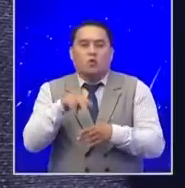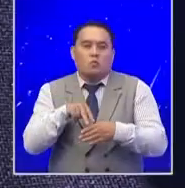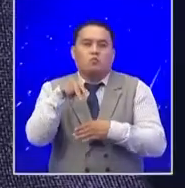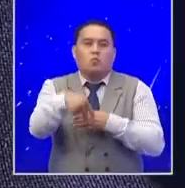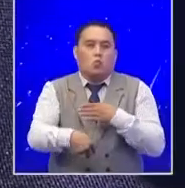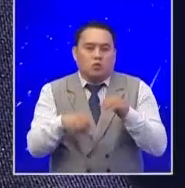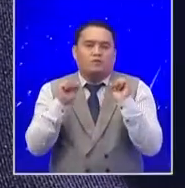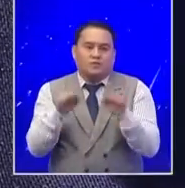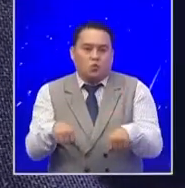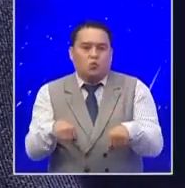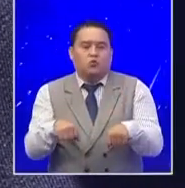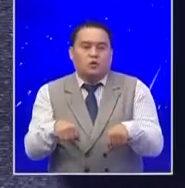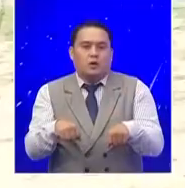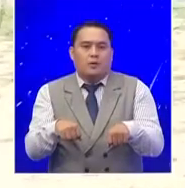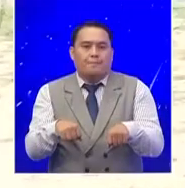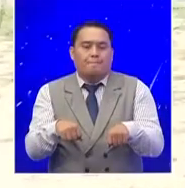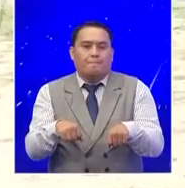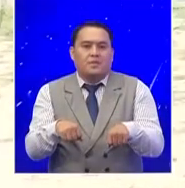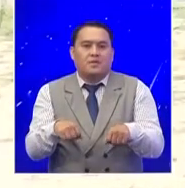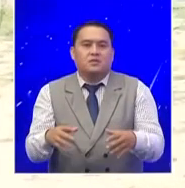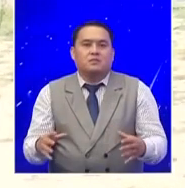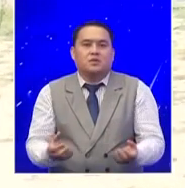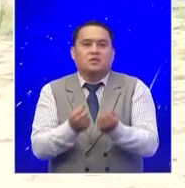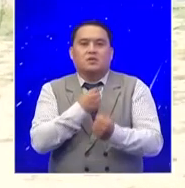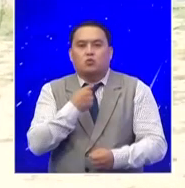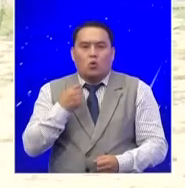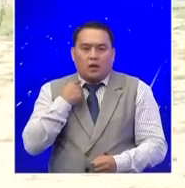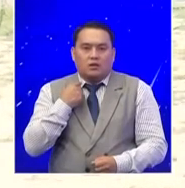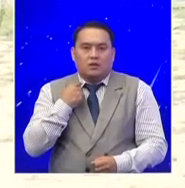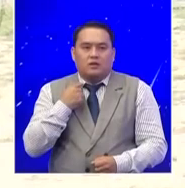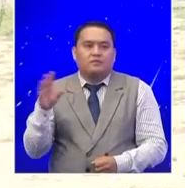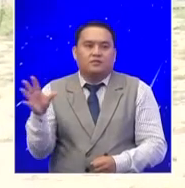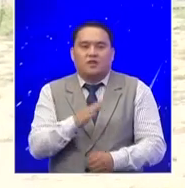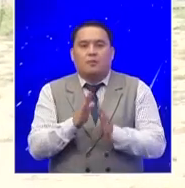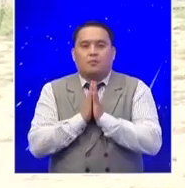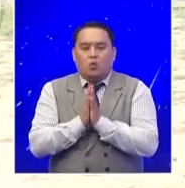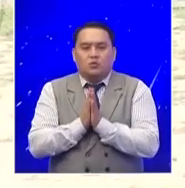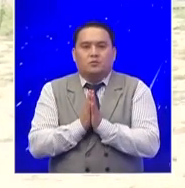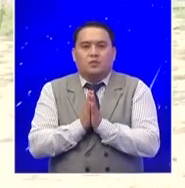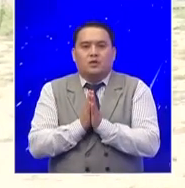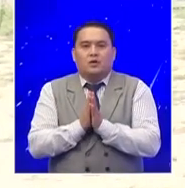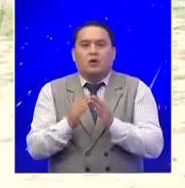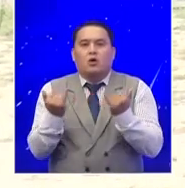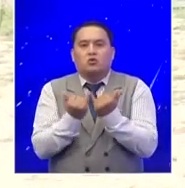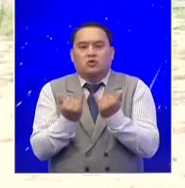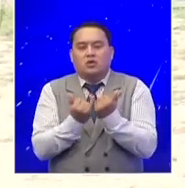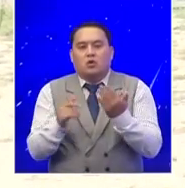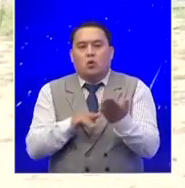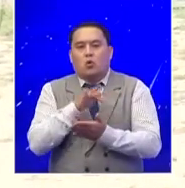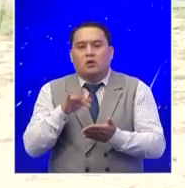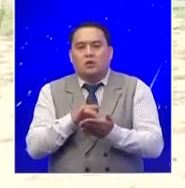могут выпасть. Управление по чрезвычайным ситуациям города Талдыкурган просит всех жителей и гостей города